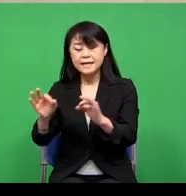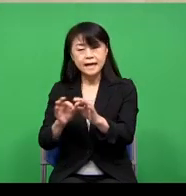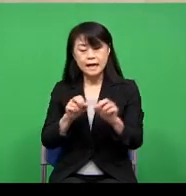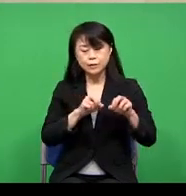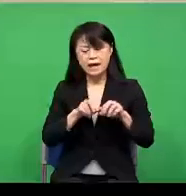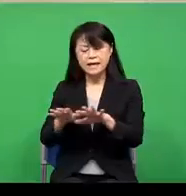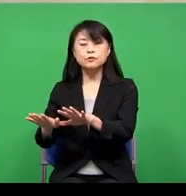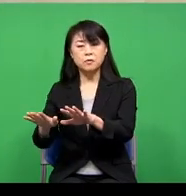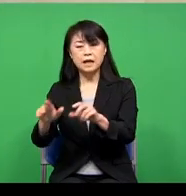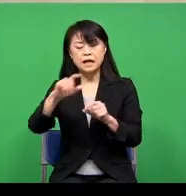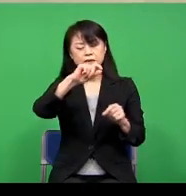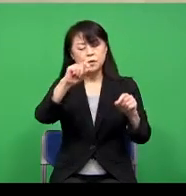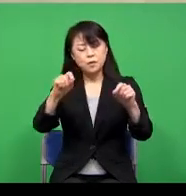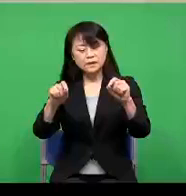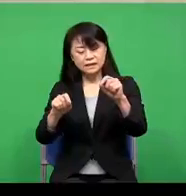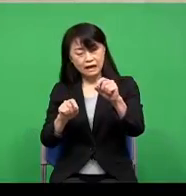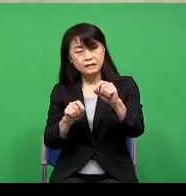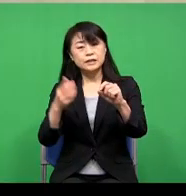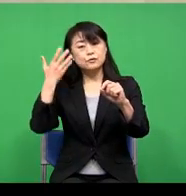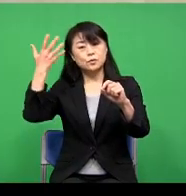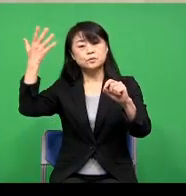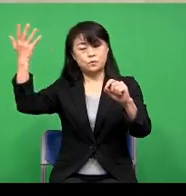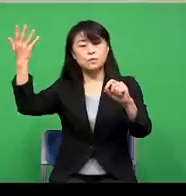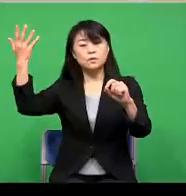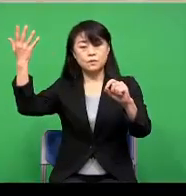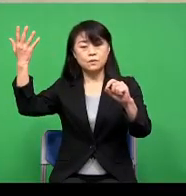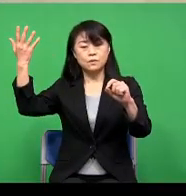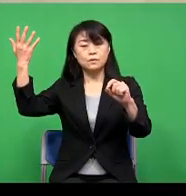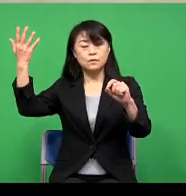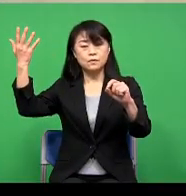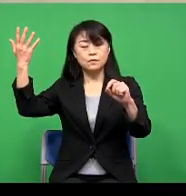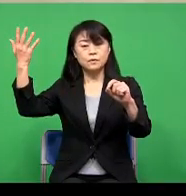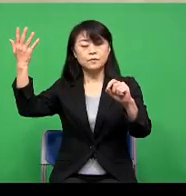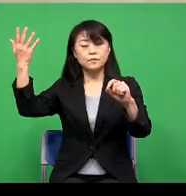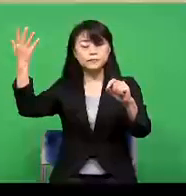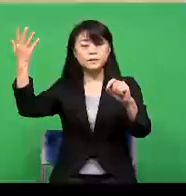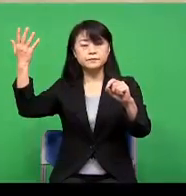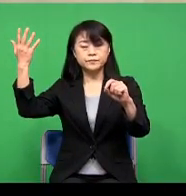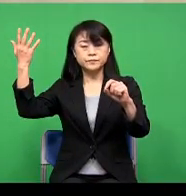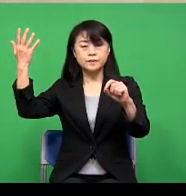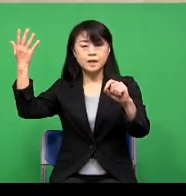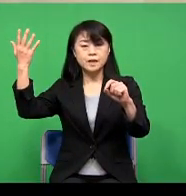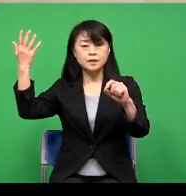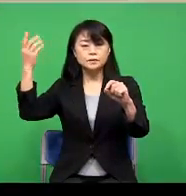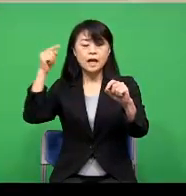企業への支援、長期化を見込んで、そういった大幅に増圧されるというか、そういう意味合いになります か。そうです